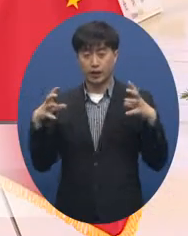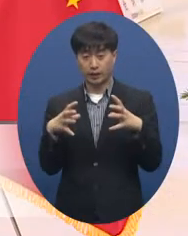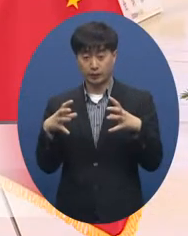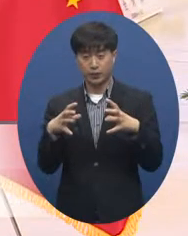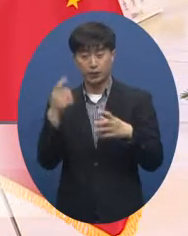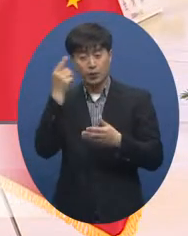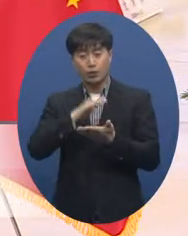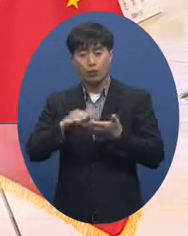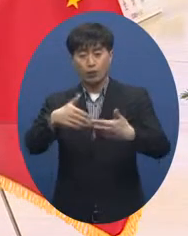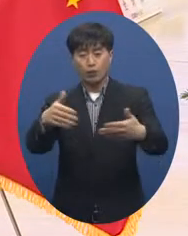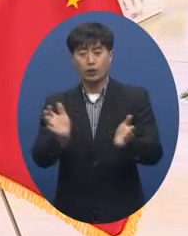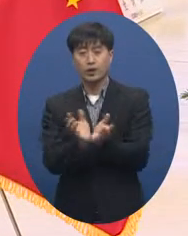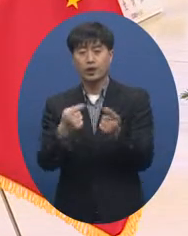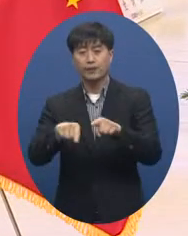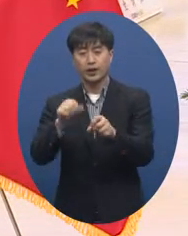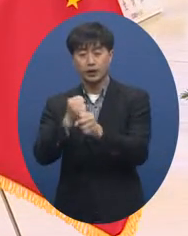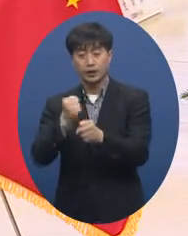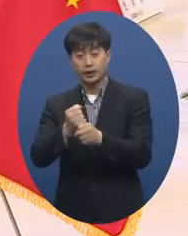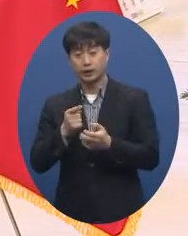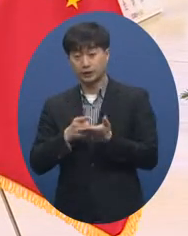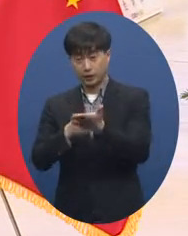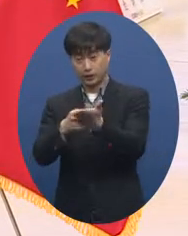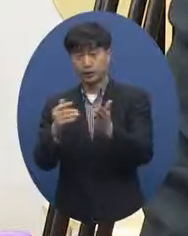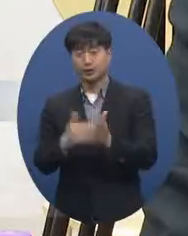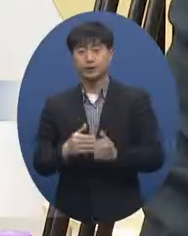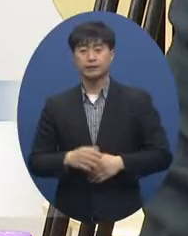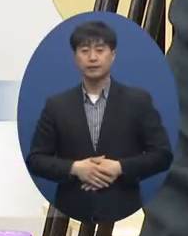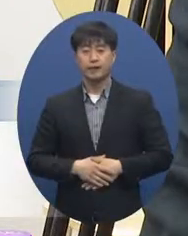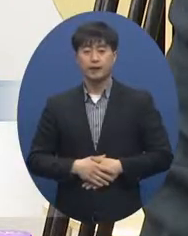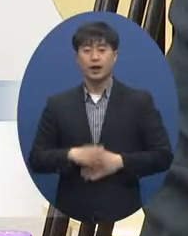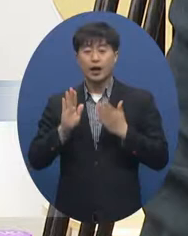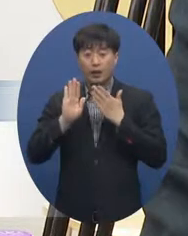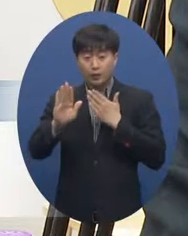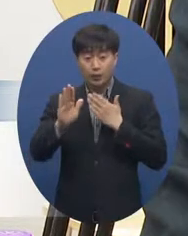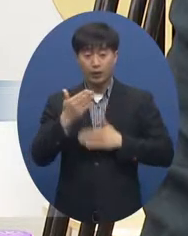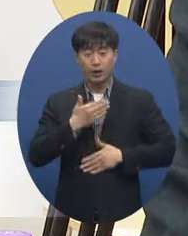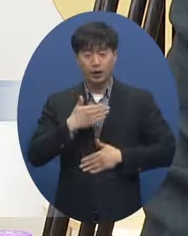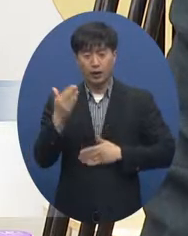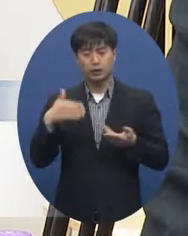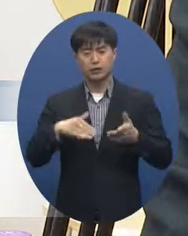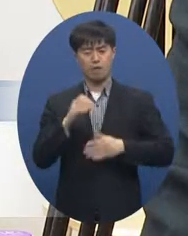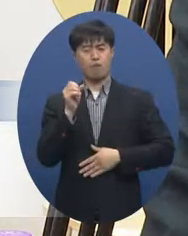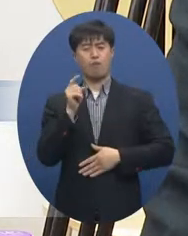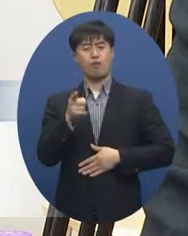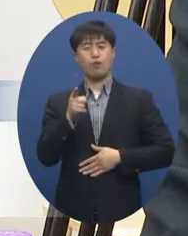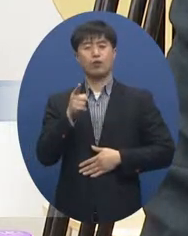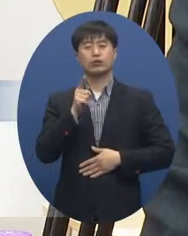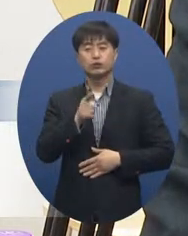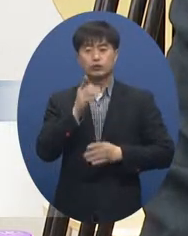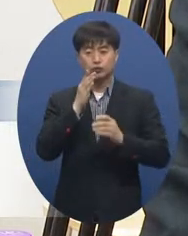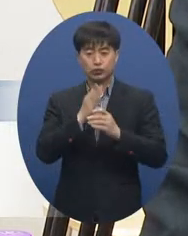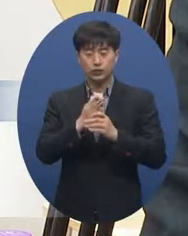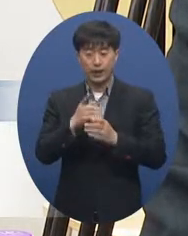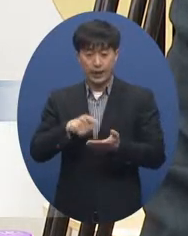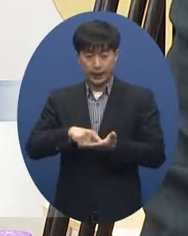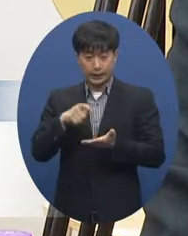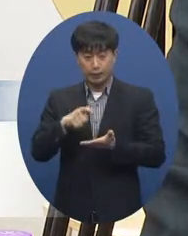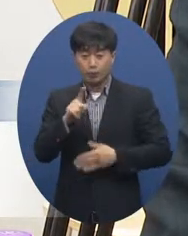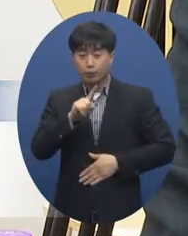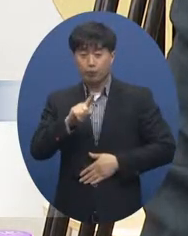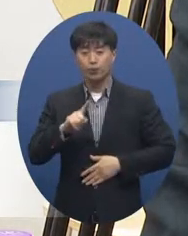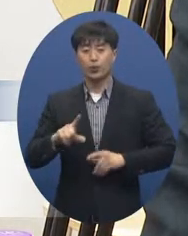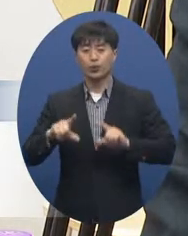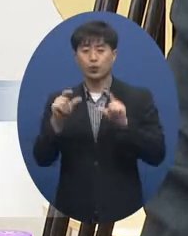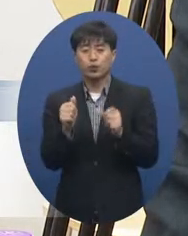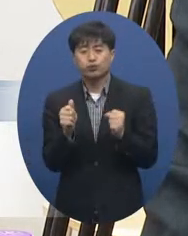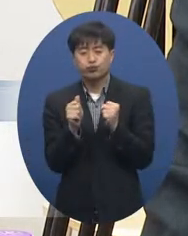경제 공동체를 함께 만들어 나가자고 제안했습니다. 앞으로 가야 될그 길이 뭔데 그 중에